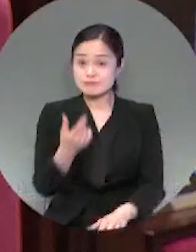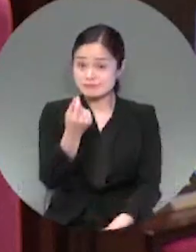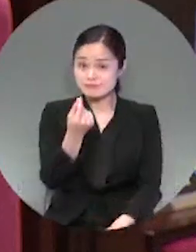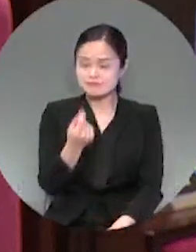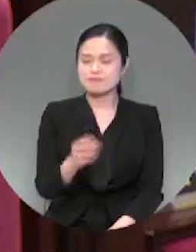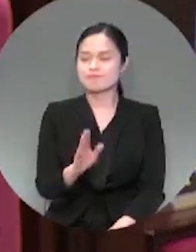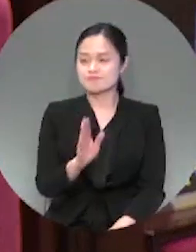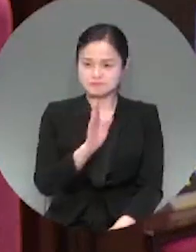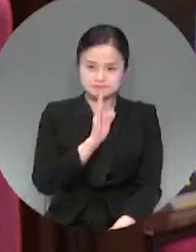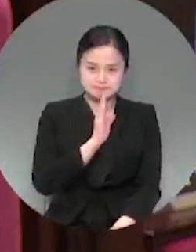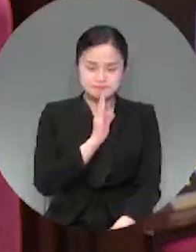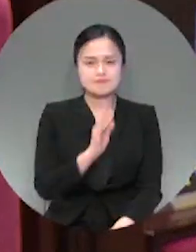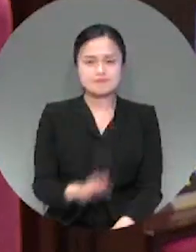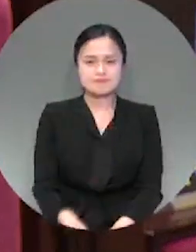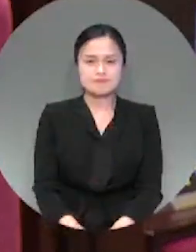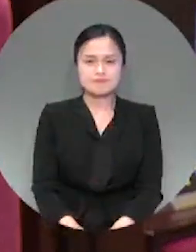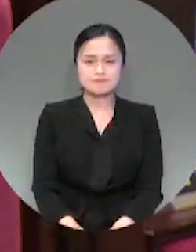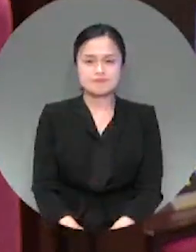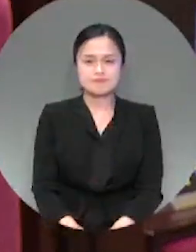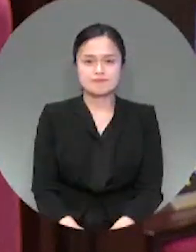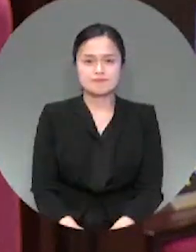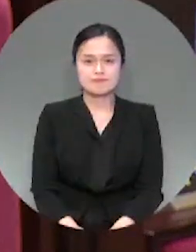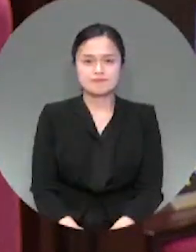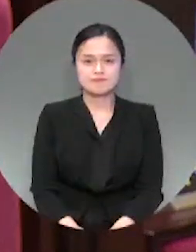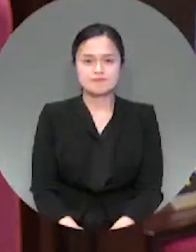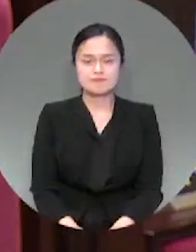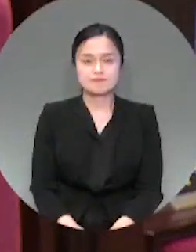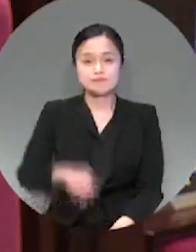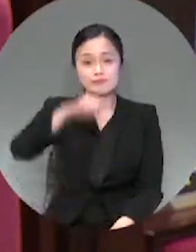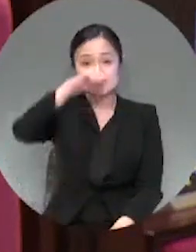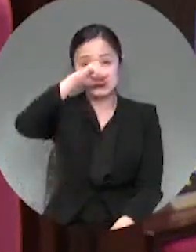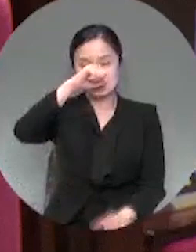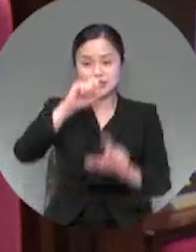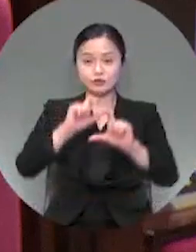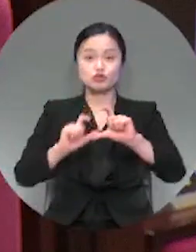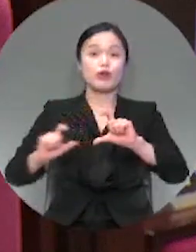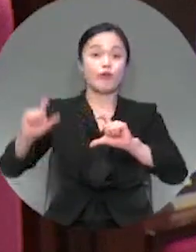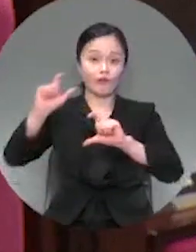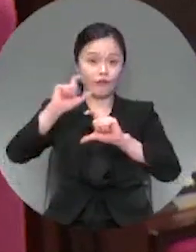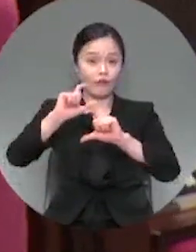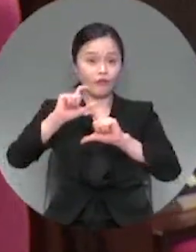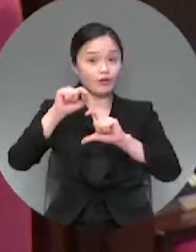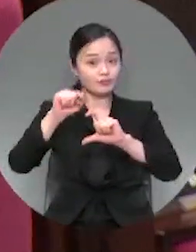여러 의원님께서 질의를 주셨는데요. 예, 추경 관련을 해서,